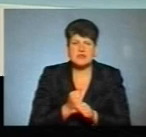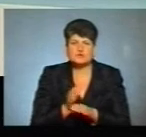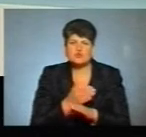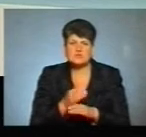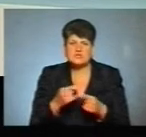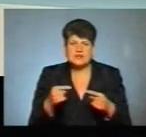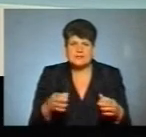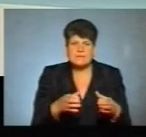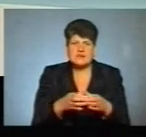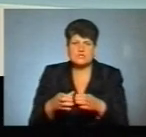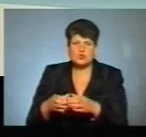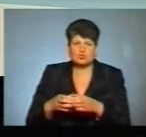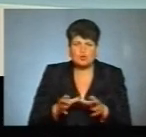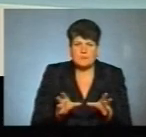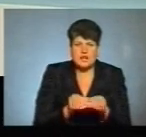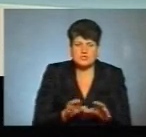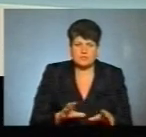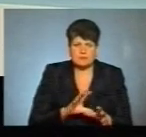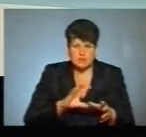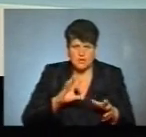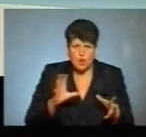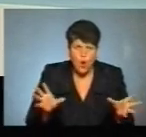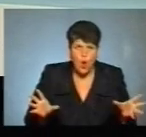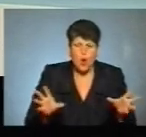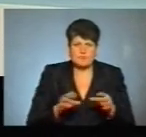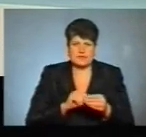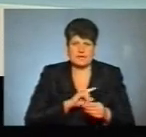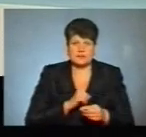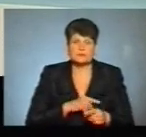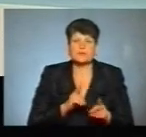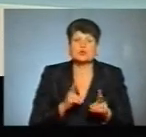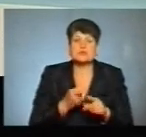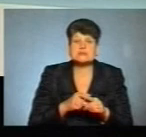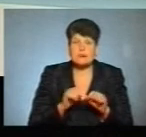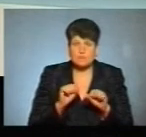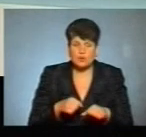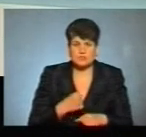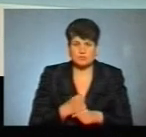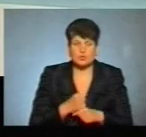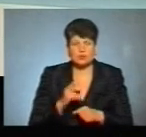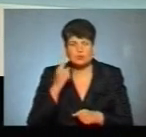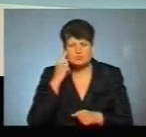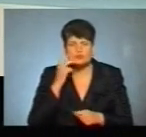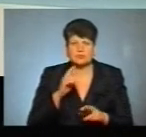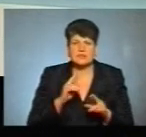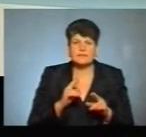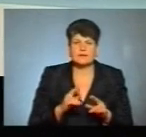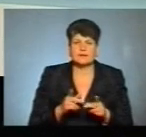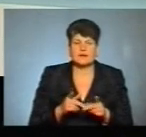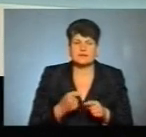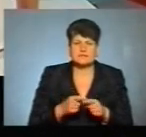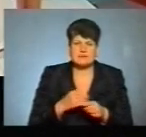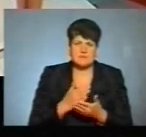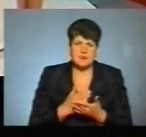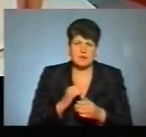всіма структурами разом і об'єднати зусилля. От, хто це зможе зробити, так, хто продумає, яким чином